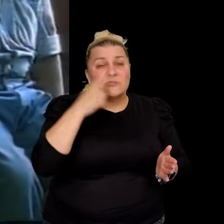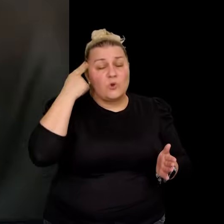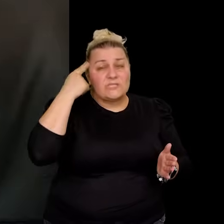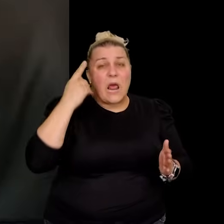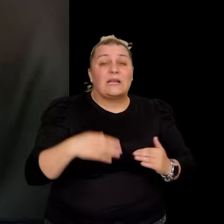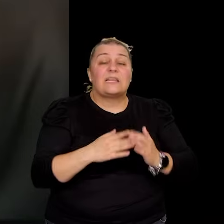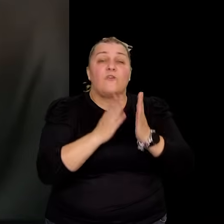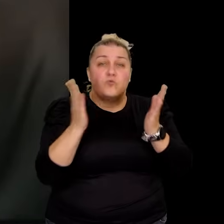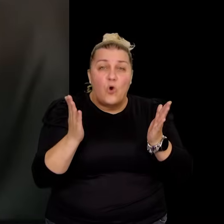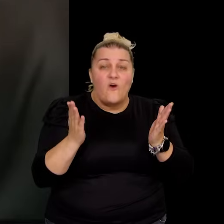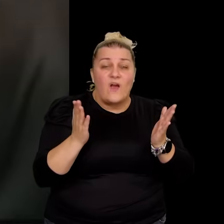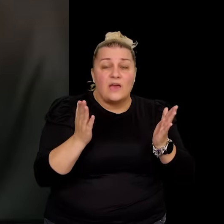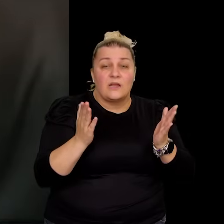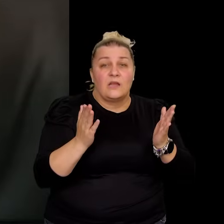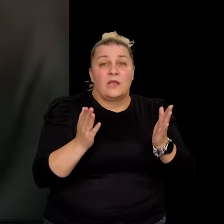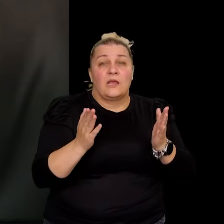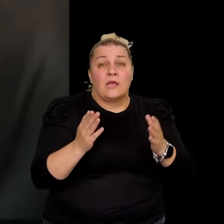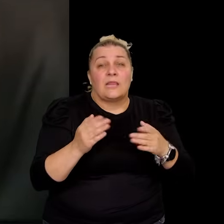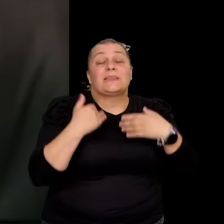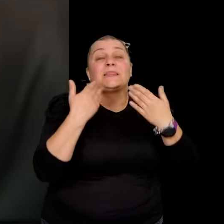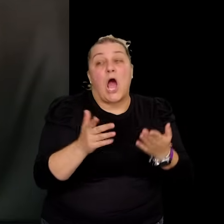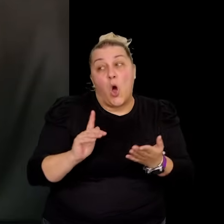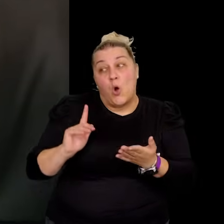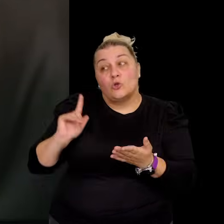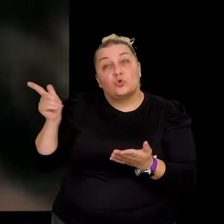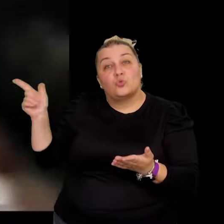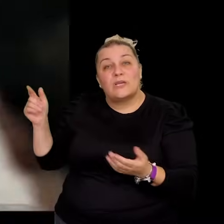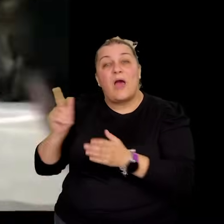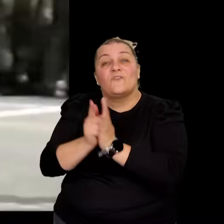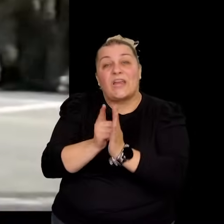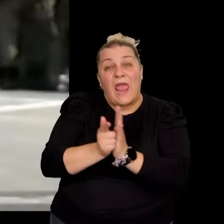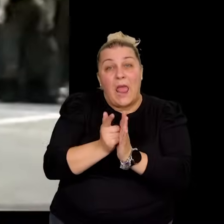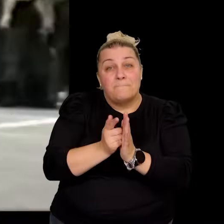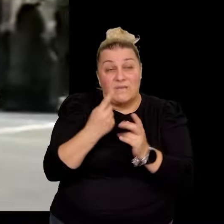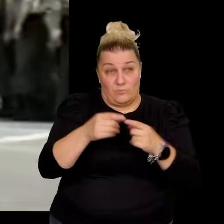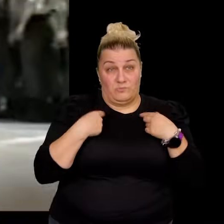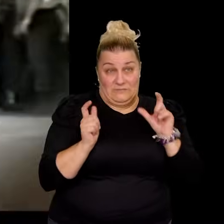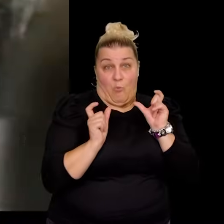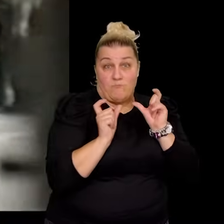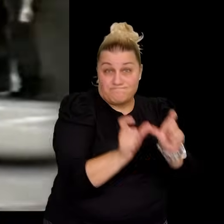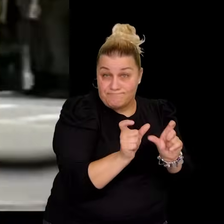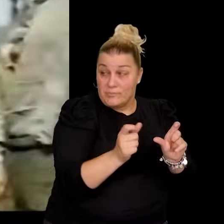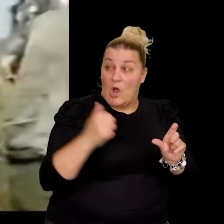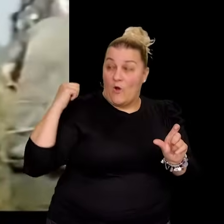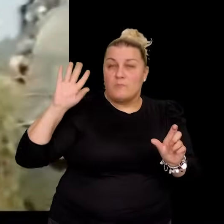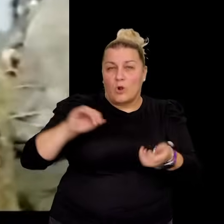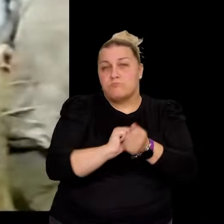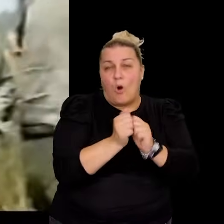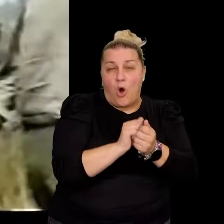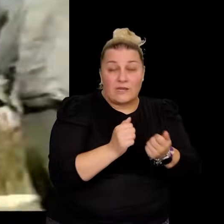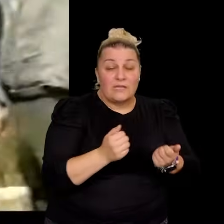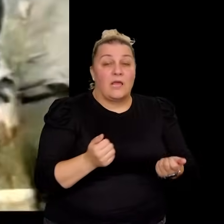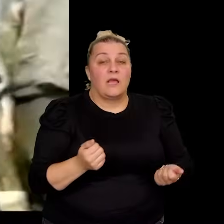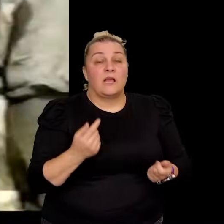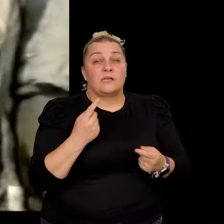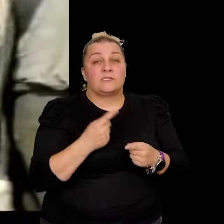Vukovar dao ostatku Hrvatske vremena i naravno da sa tim, ne znam ni kako je